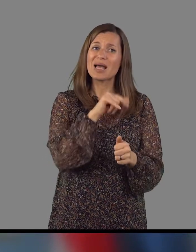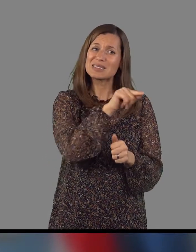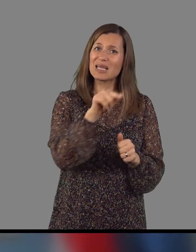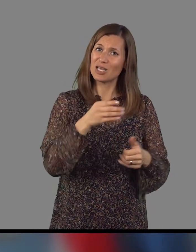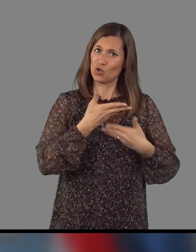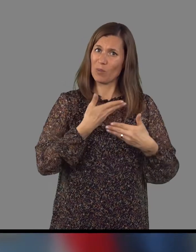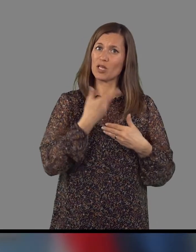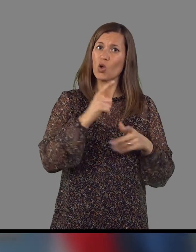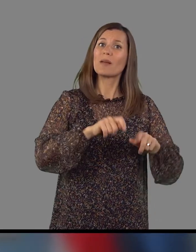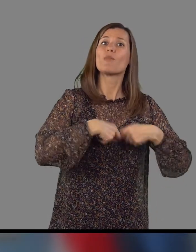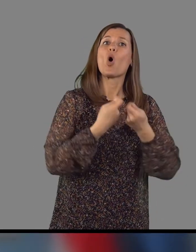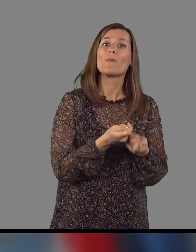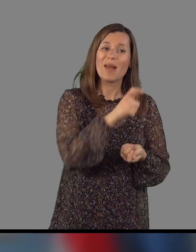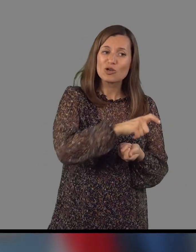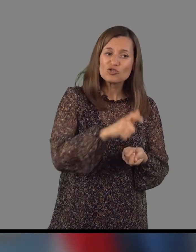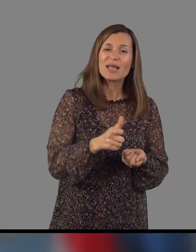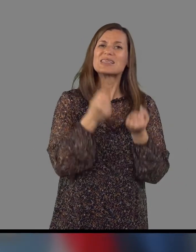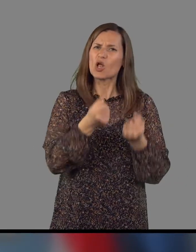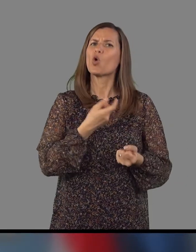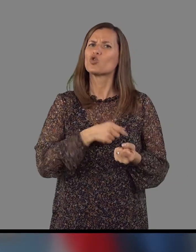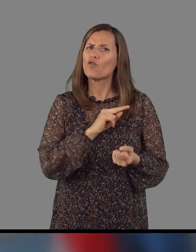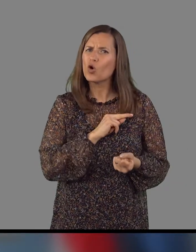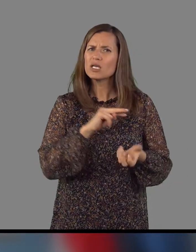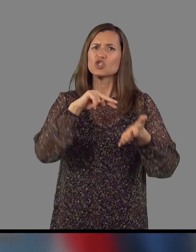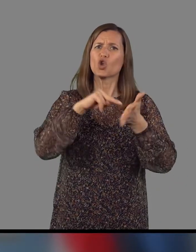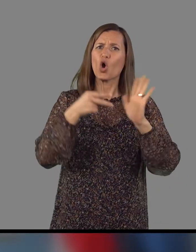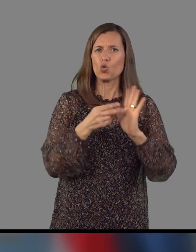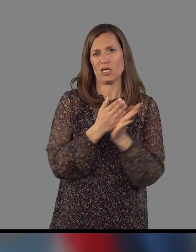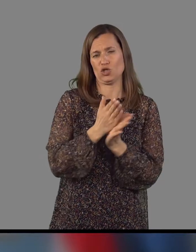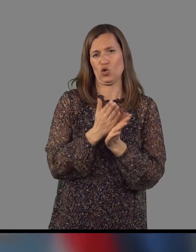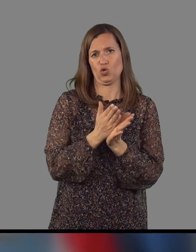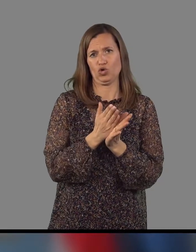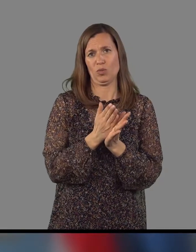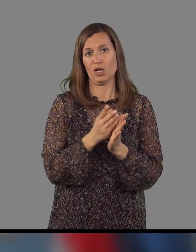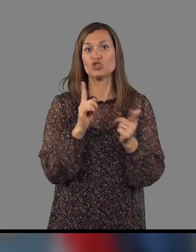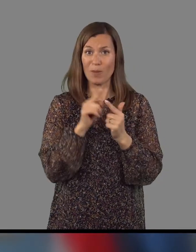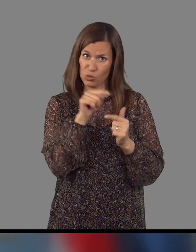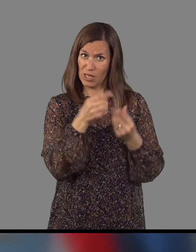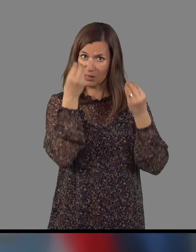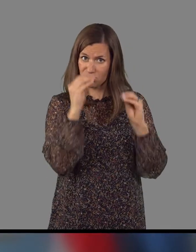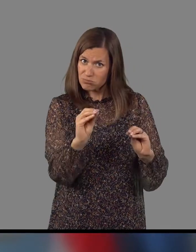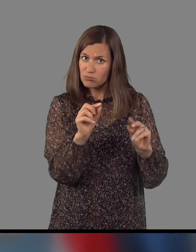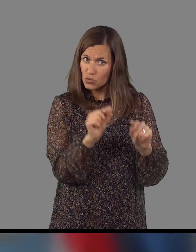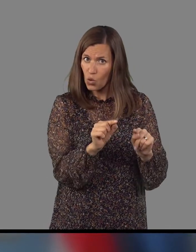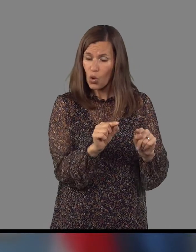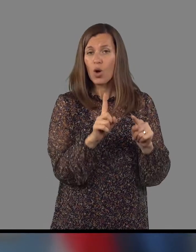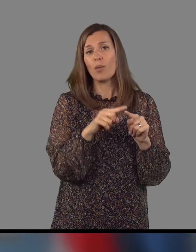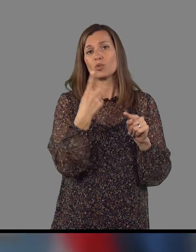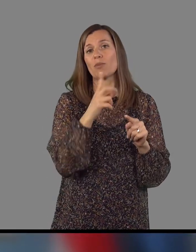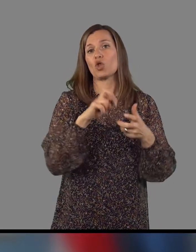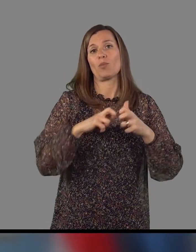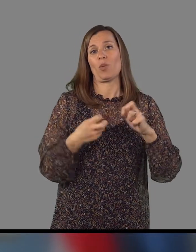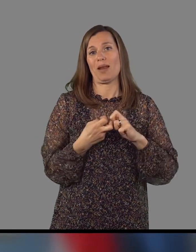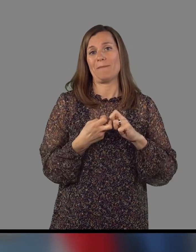informacije, ki jih dobite od pooblaščenih in zelo odgovornih in strokovnih služb, in če se boste tega držali,